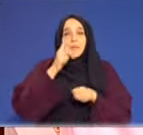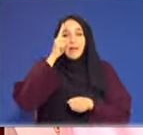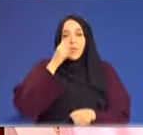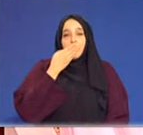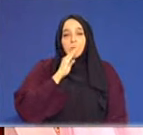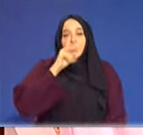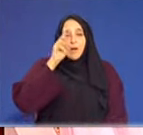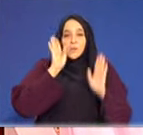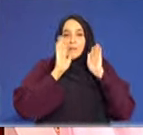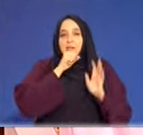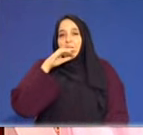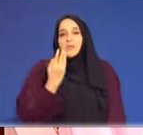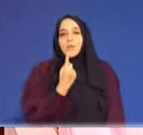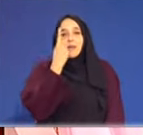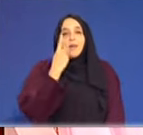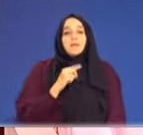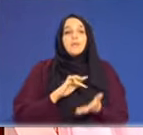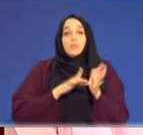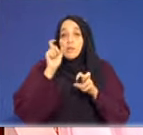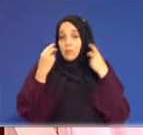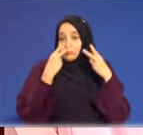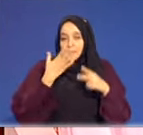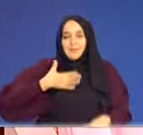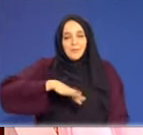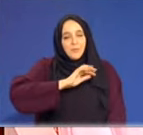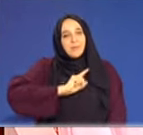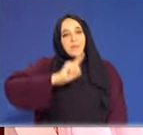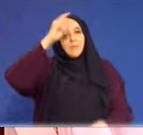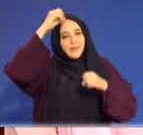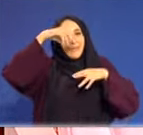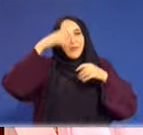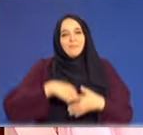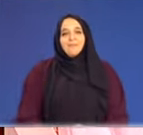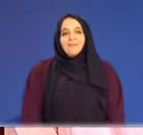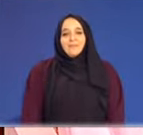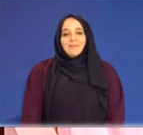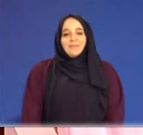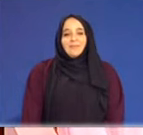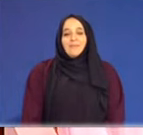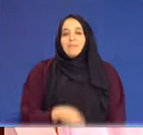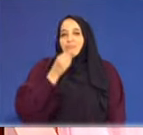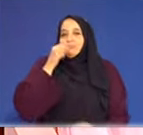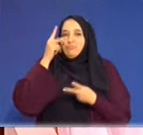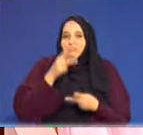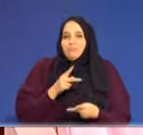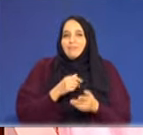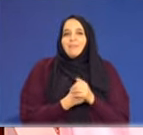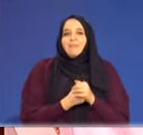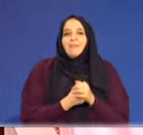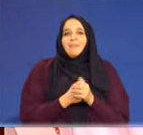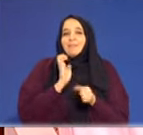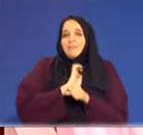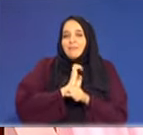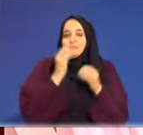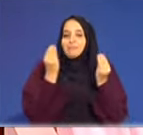والصلاة والسلام على رسول الله. معاشر المشاهدين الكرام، السلام عليكم ورحمة الله وبركاته. مرحبا بسم الله أسلم أنوان رتدويل